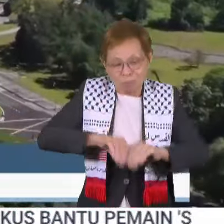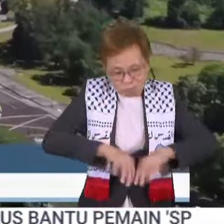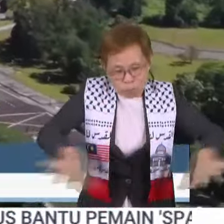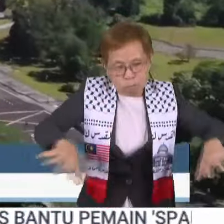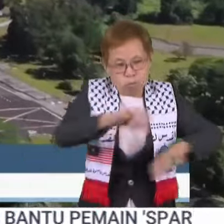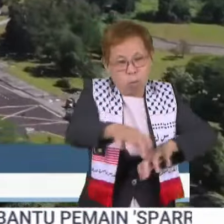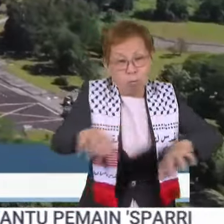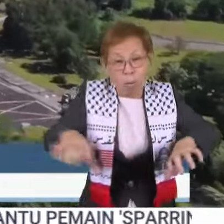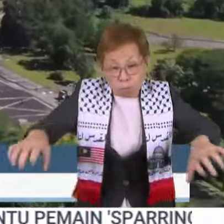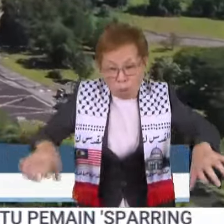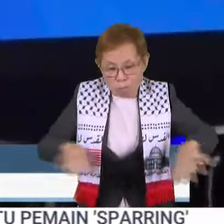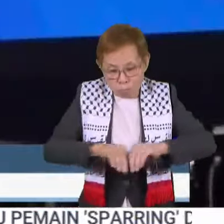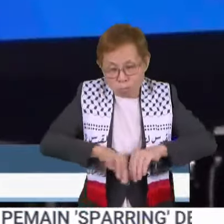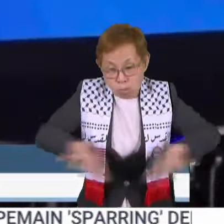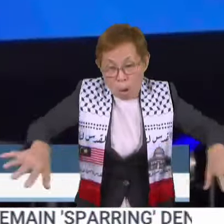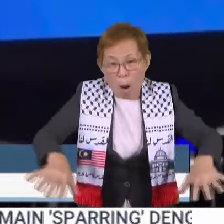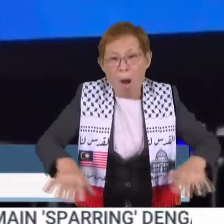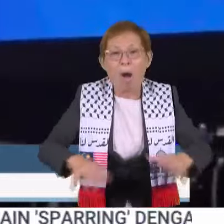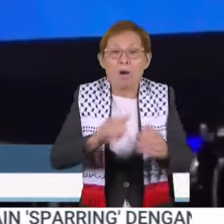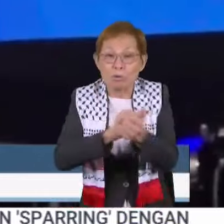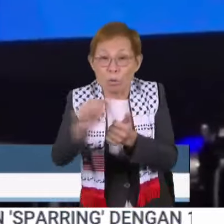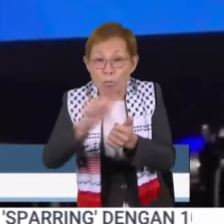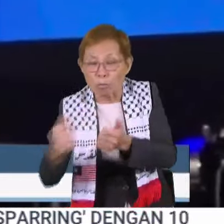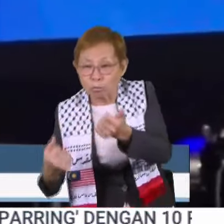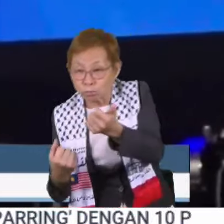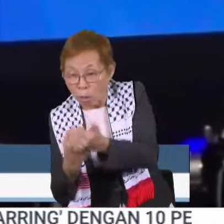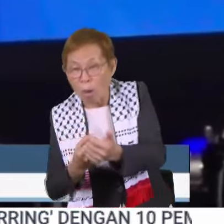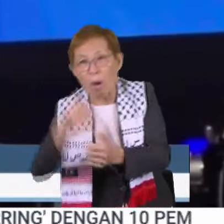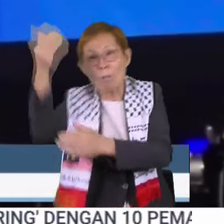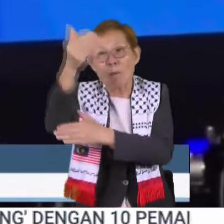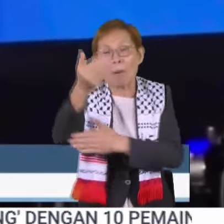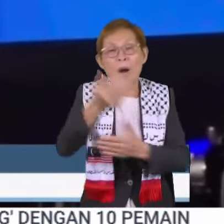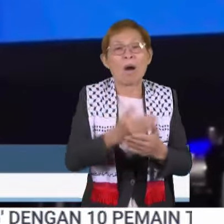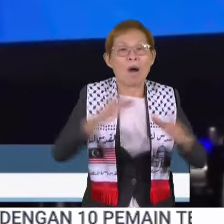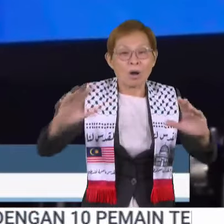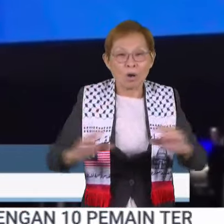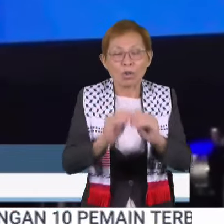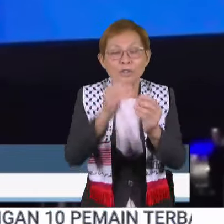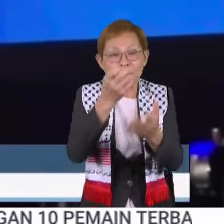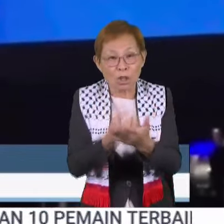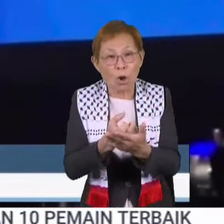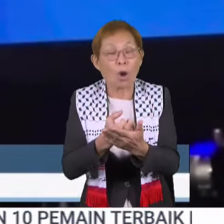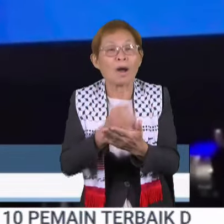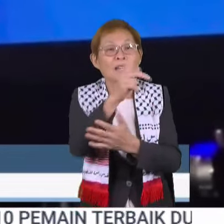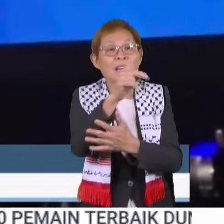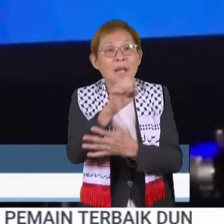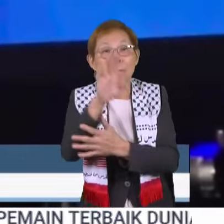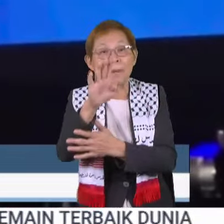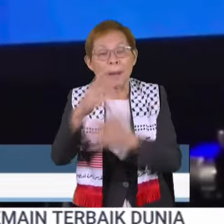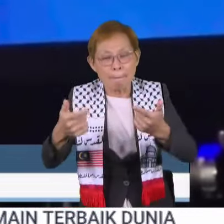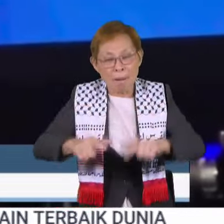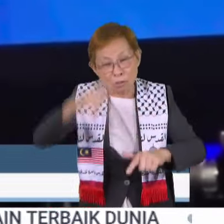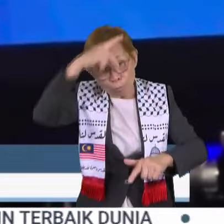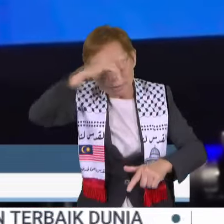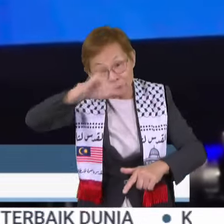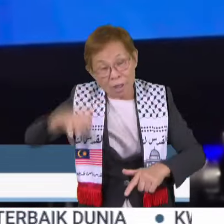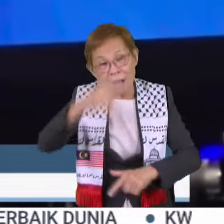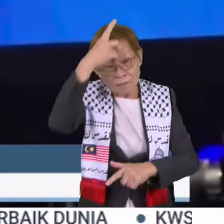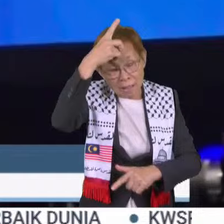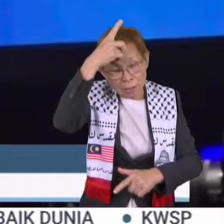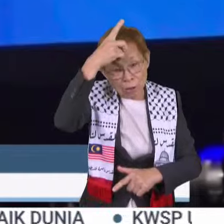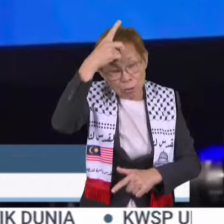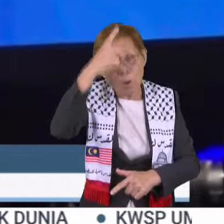kelulusan permohonan pembiayaan Beliau berkata demikian semasa berucap dalam Kongres ekonomi Bumiputera yang berlangsung di Putrajaya Dalam pada itu Datuk